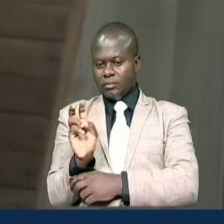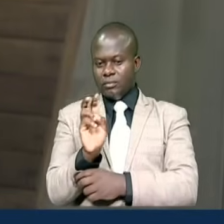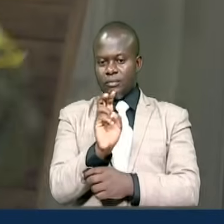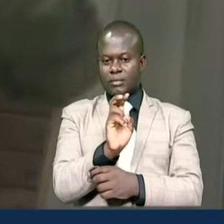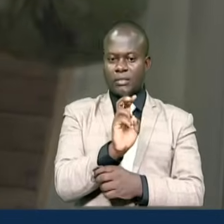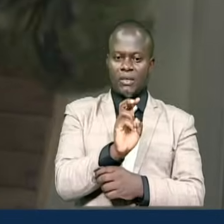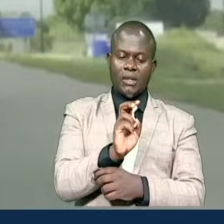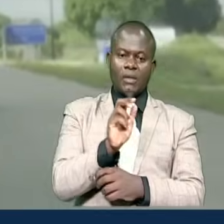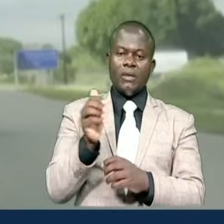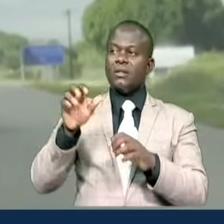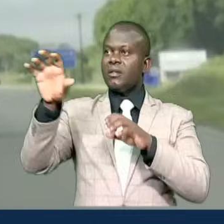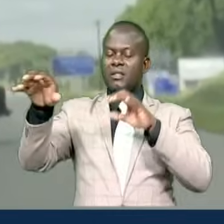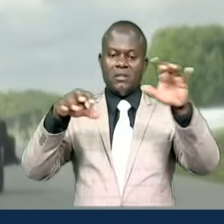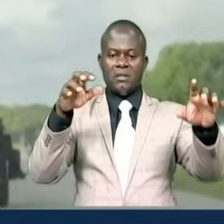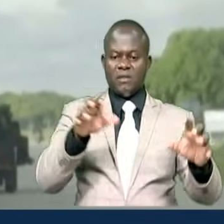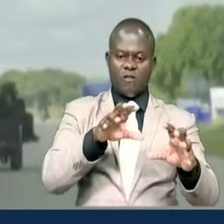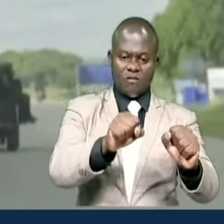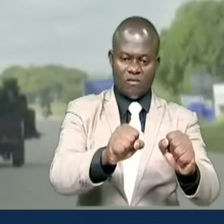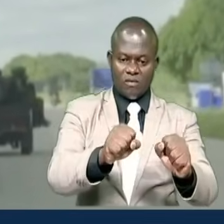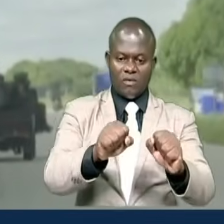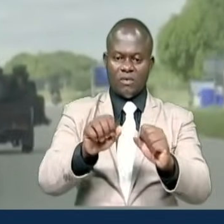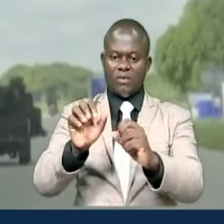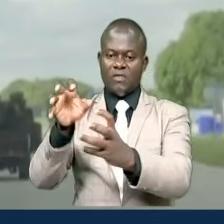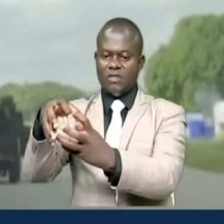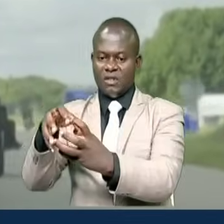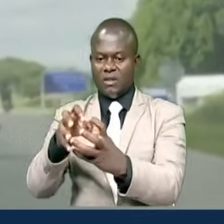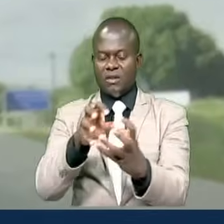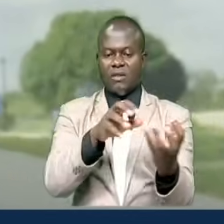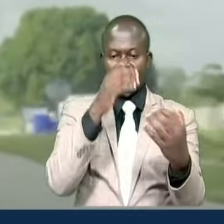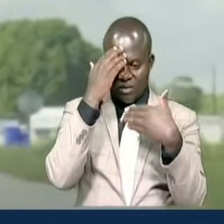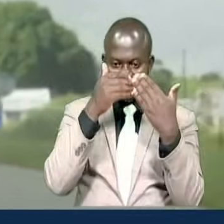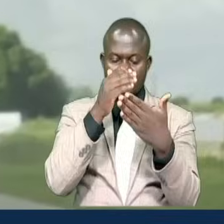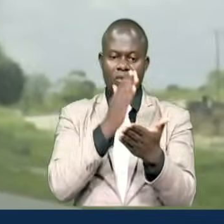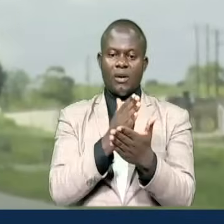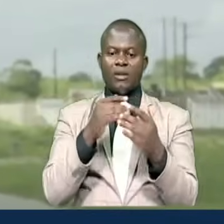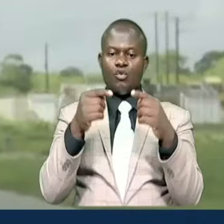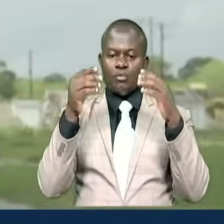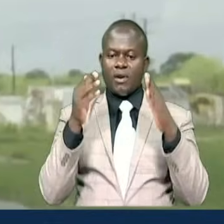n'izi ambushes hirya no hino kugira ngo tugire tubuze umwanzi